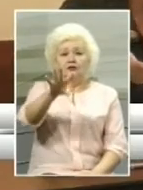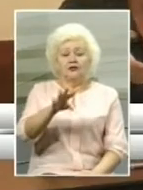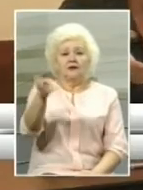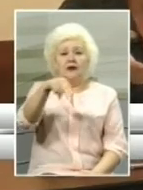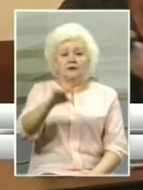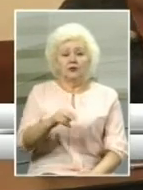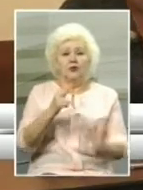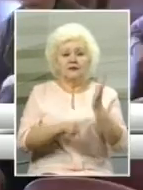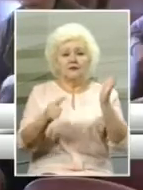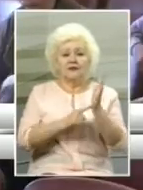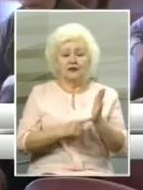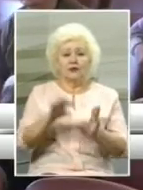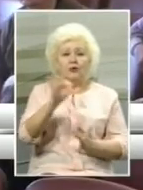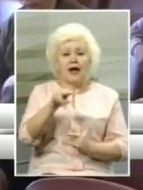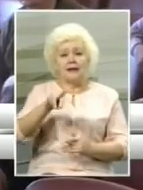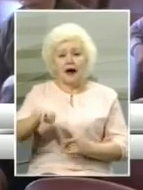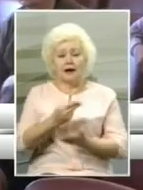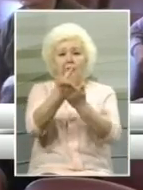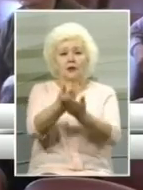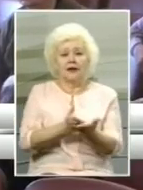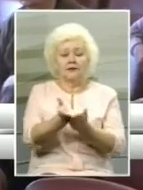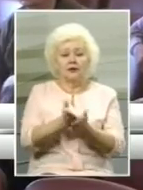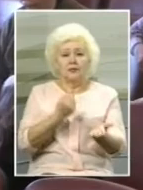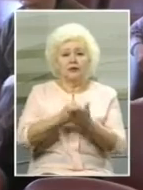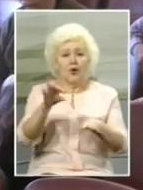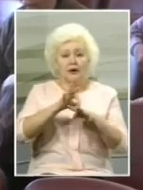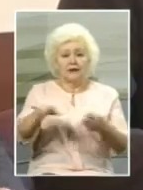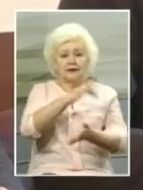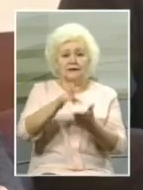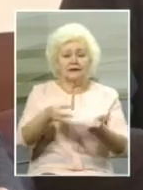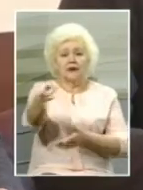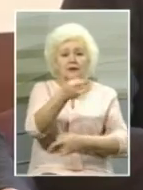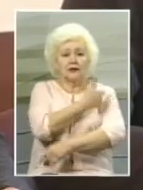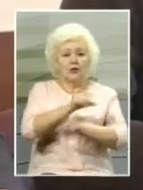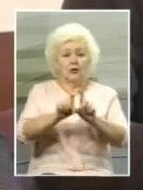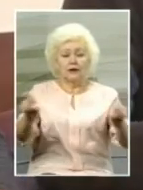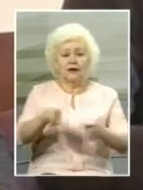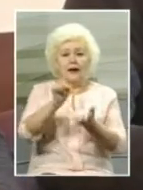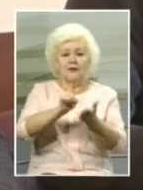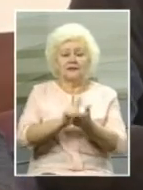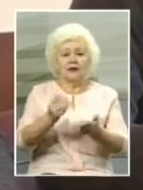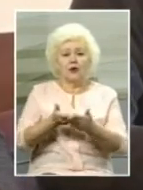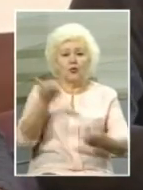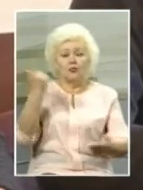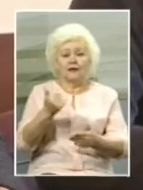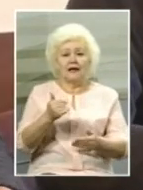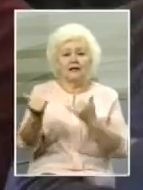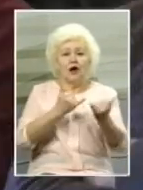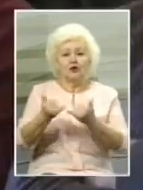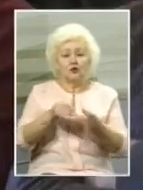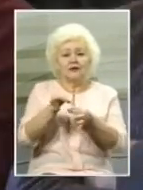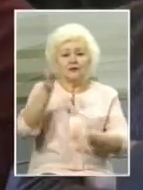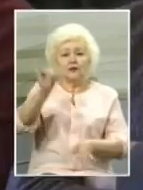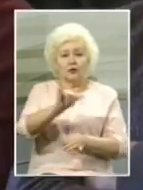14 грудня 76-річну Олену Лях поклали на операцію до Генічеської центральної районної лікарні. Пенсіонерці мали видалити жовчний міхур у